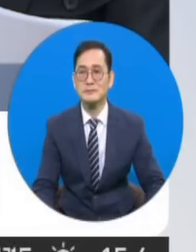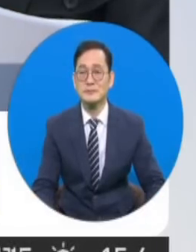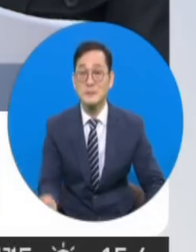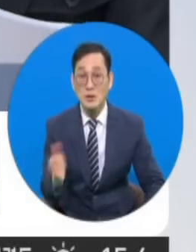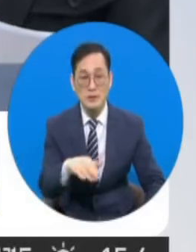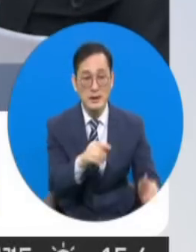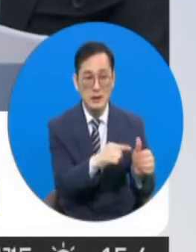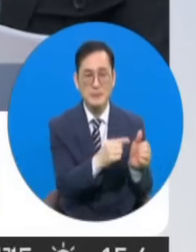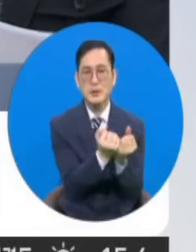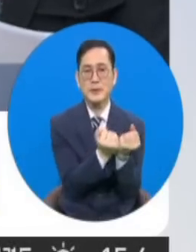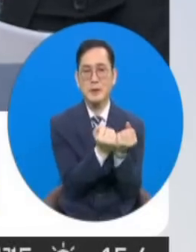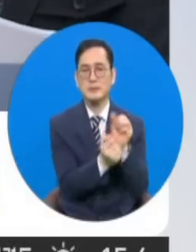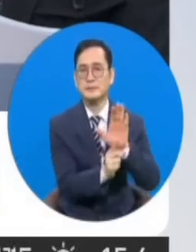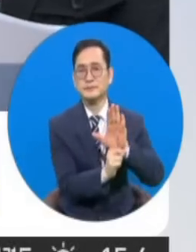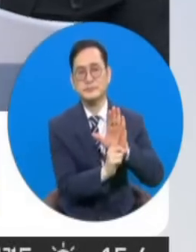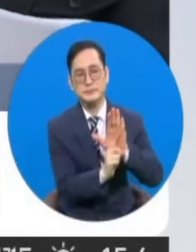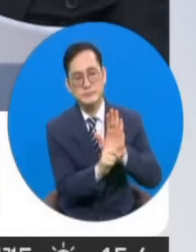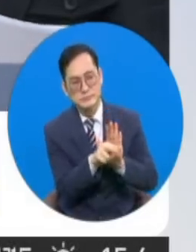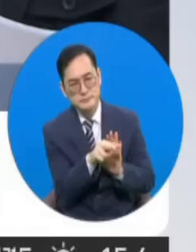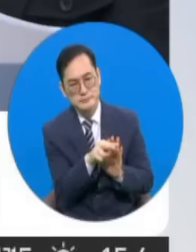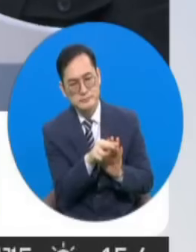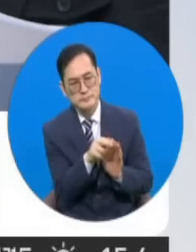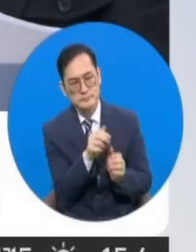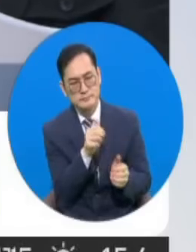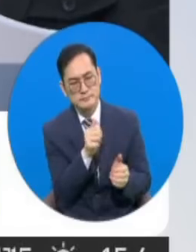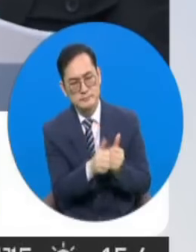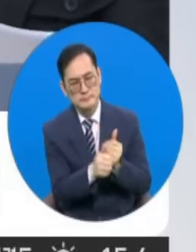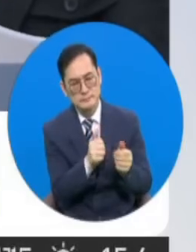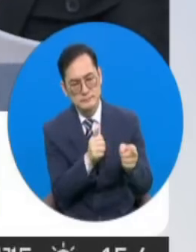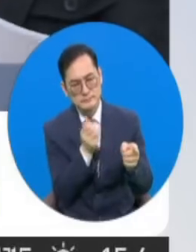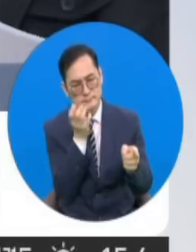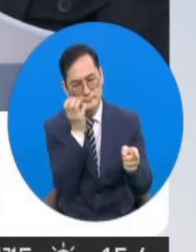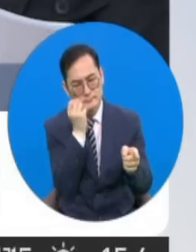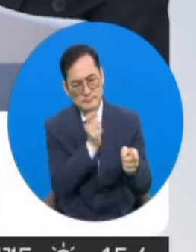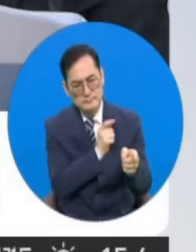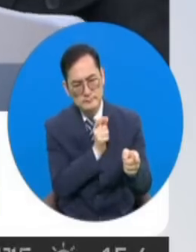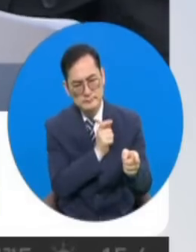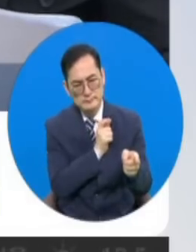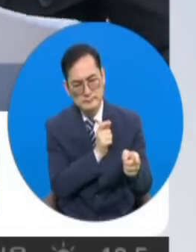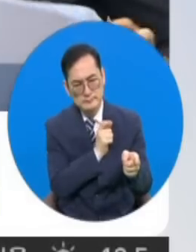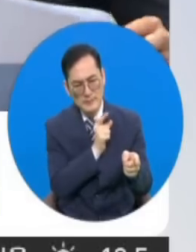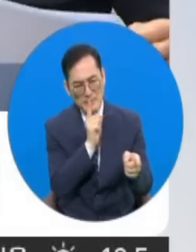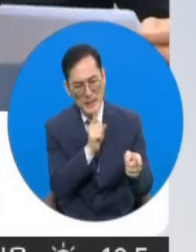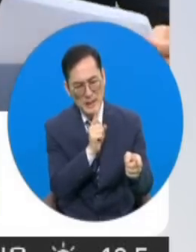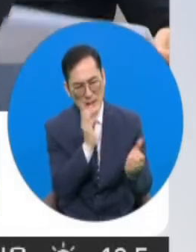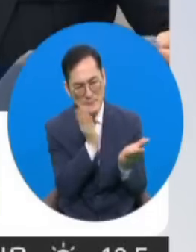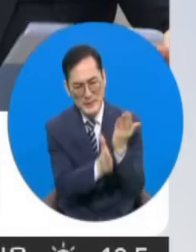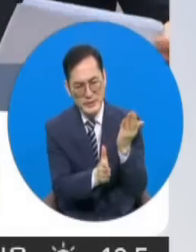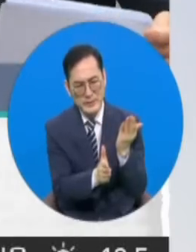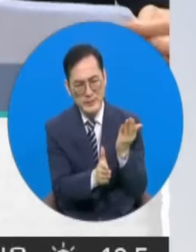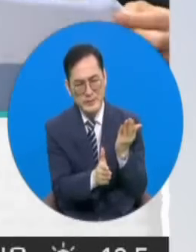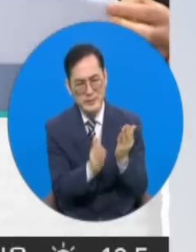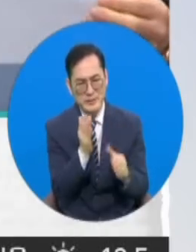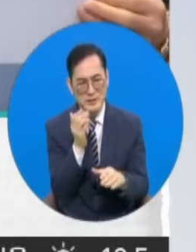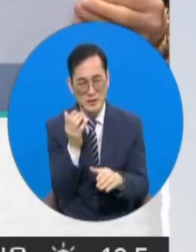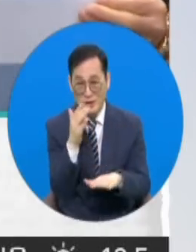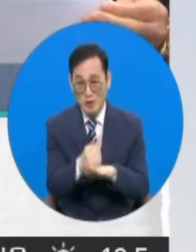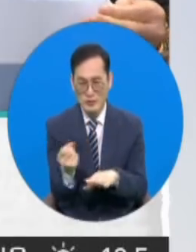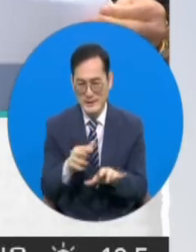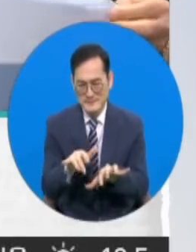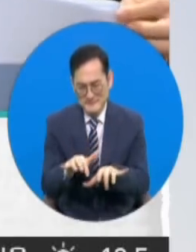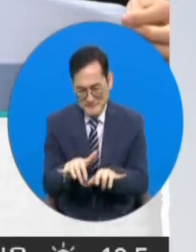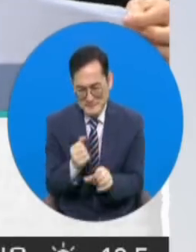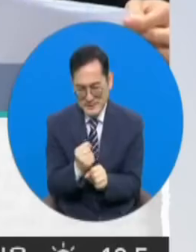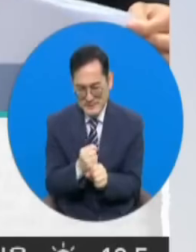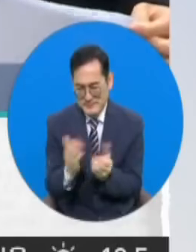소명이 이제 영장을 재청구할 명분을 준 거죠 왜냐하면 굉장히 무슨 투성이잖아요 그래서 한번 검찰이 영장을 재청구할